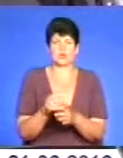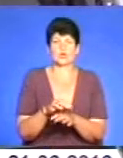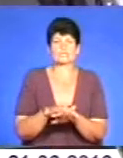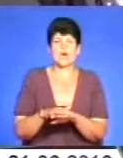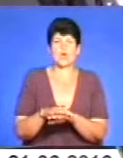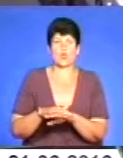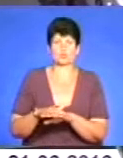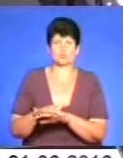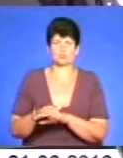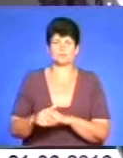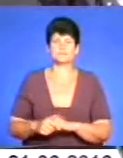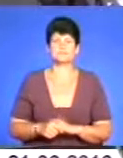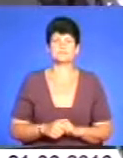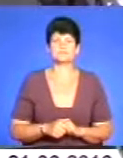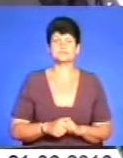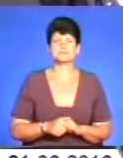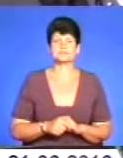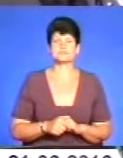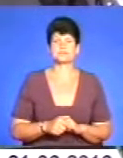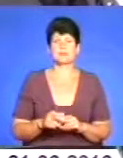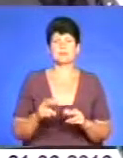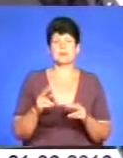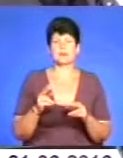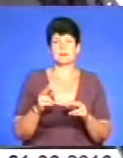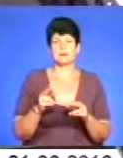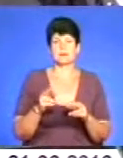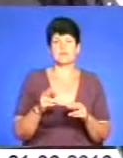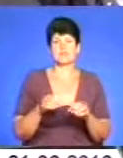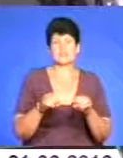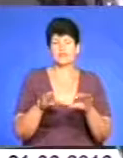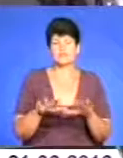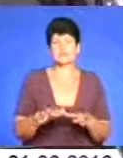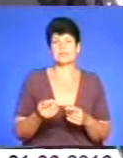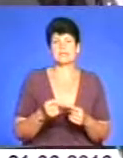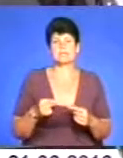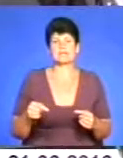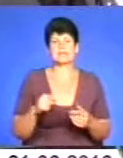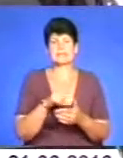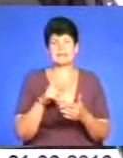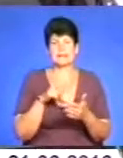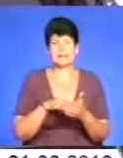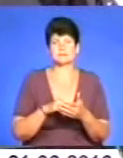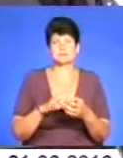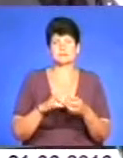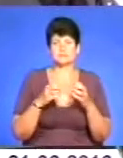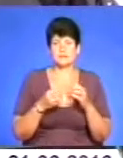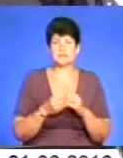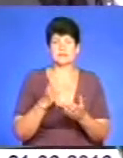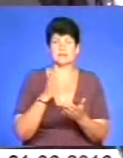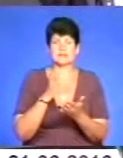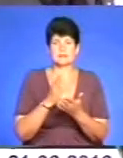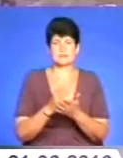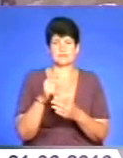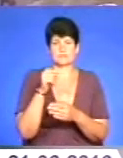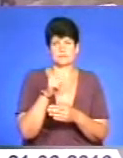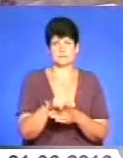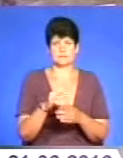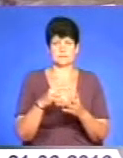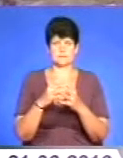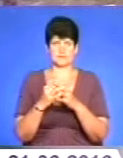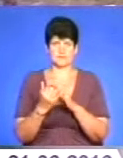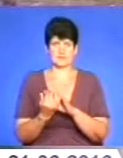завдання, повинні насамперед самі почуватися у безпеці. Поліція все більше і більше і ближче підходить до